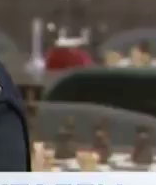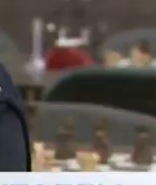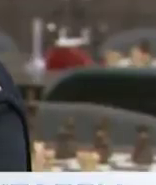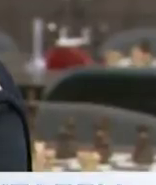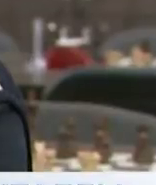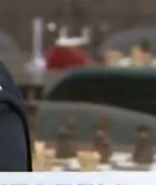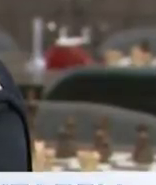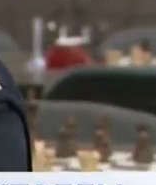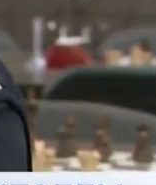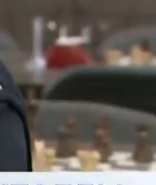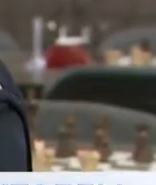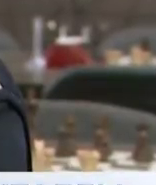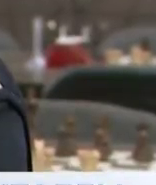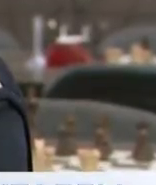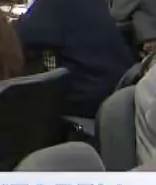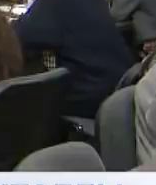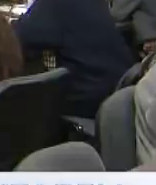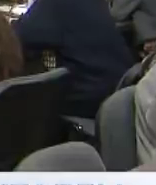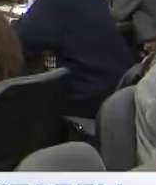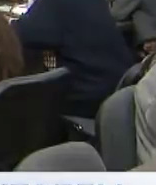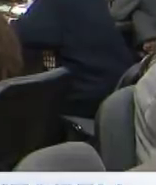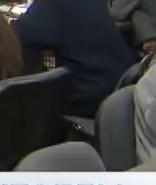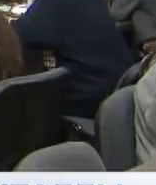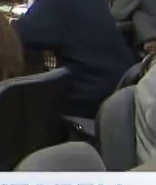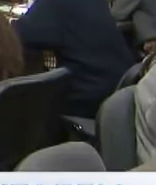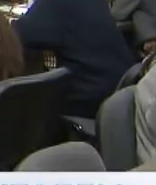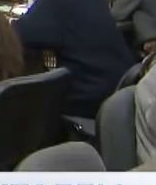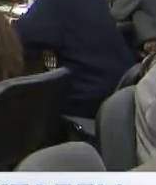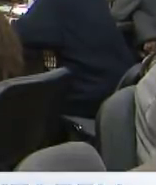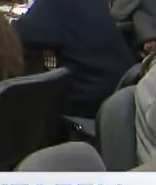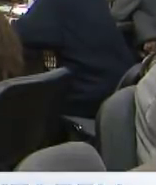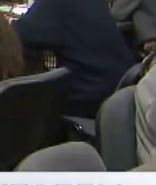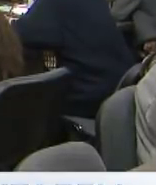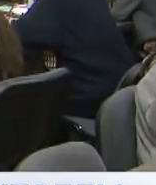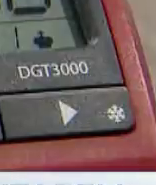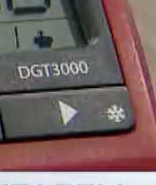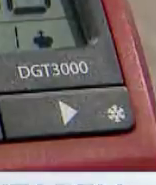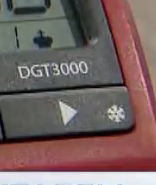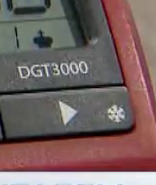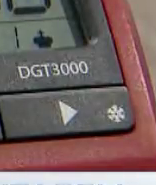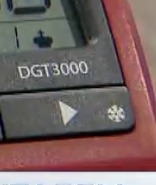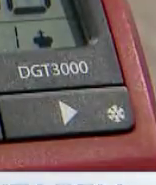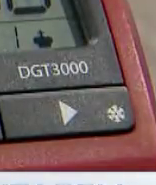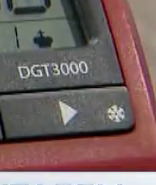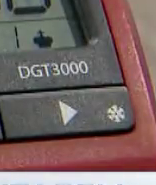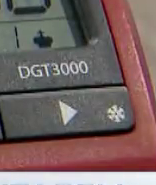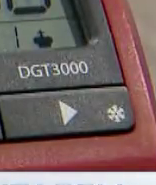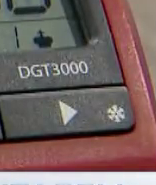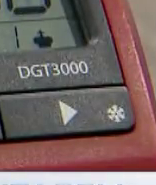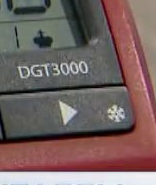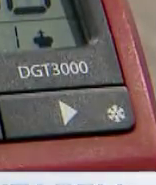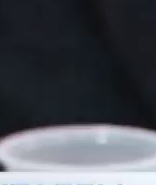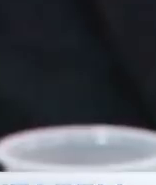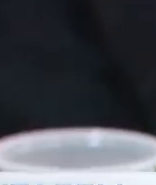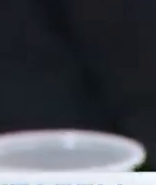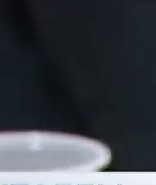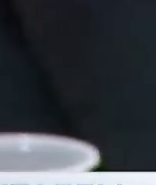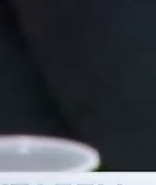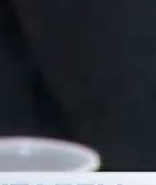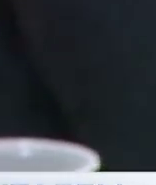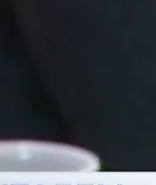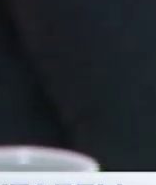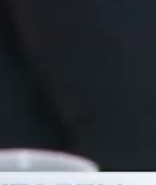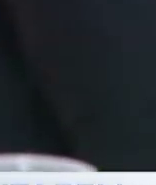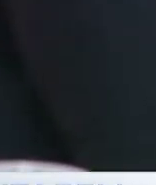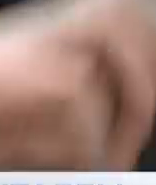Алуа Нұрманова және әдемі Қуанышбек қызы спорт шеберлігіне үміткер атанды. Мәншік Камашеваның да мамандар болашағынан зор үміт